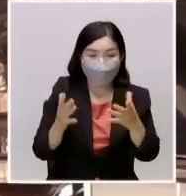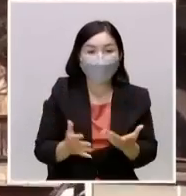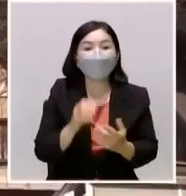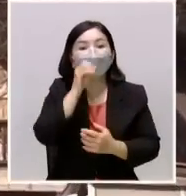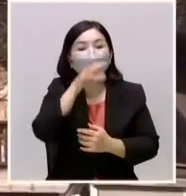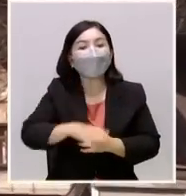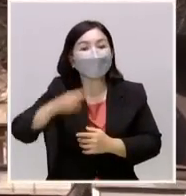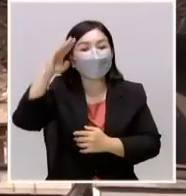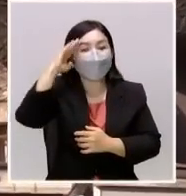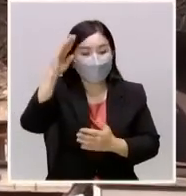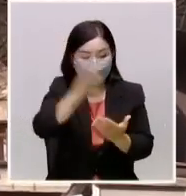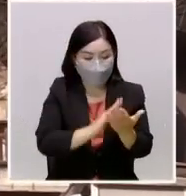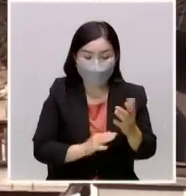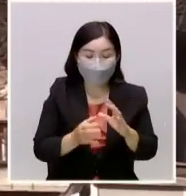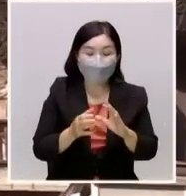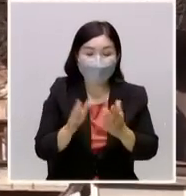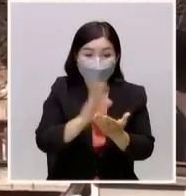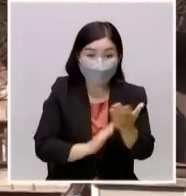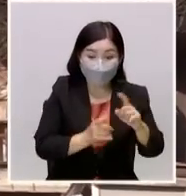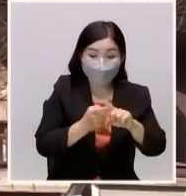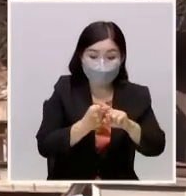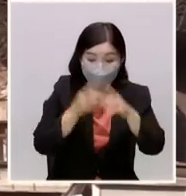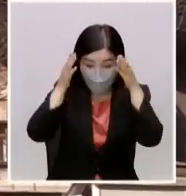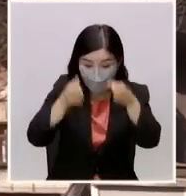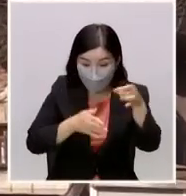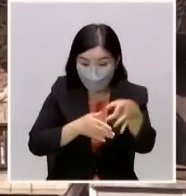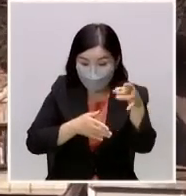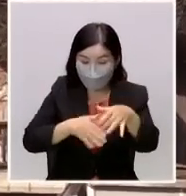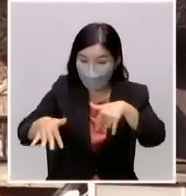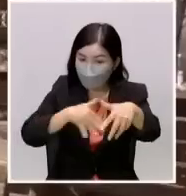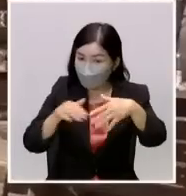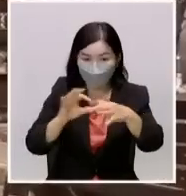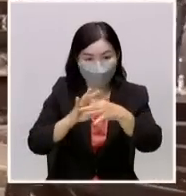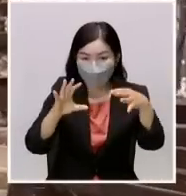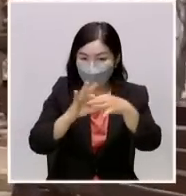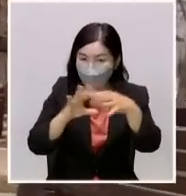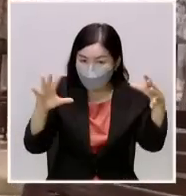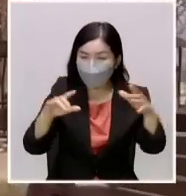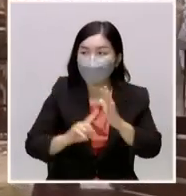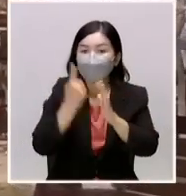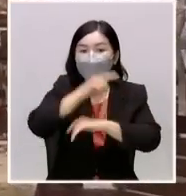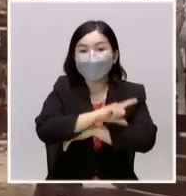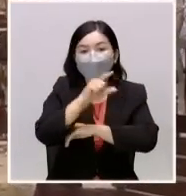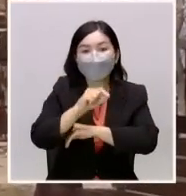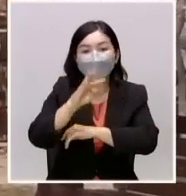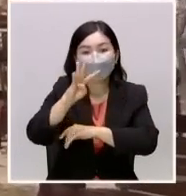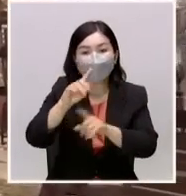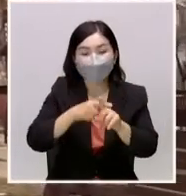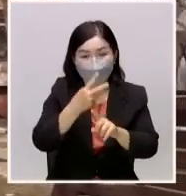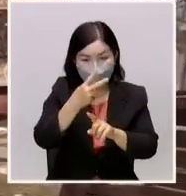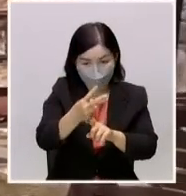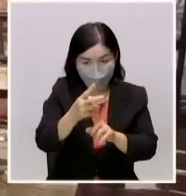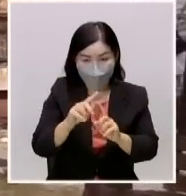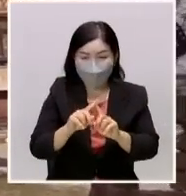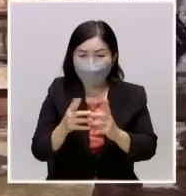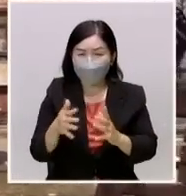แถลงว่ากองทัพรัสเซียไม่ได้โจมตีเป้าหมายพลเรือนหลังจากบุกยูเครนตั้งแต่24กุมภาพันธ์ที่ผ่านมา